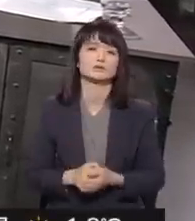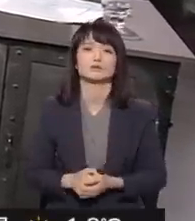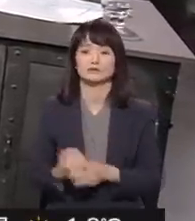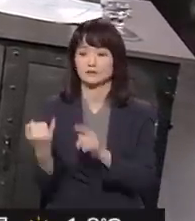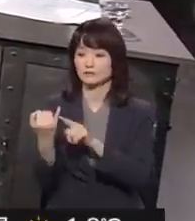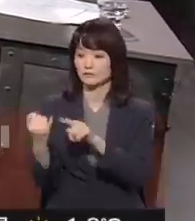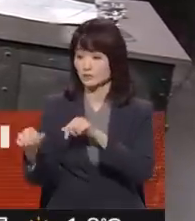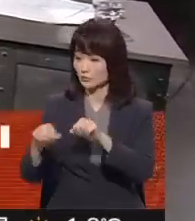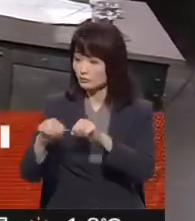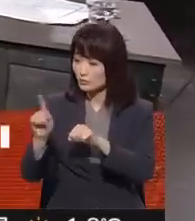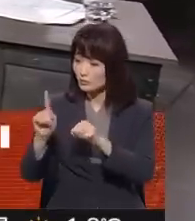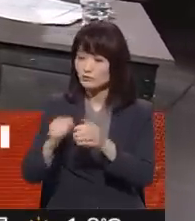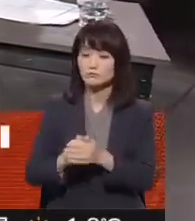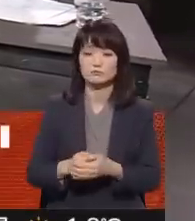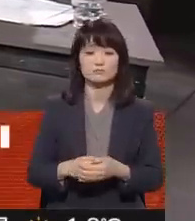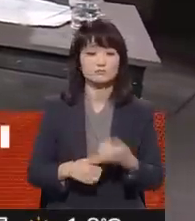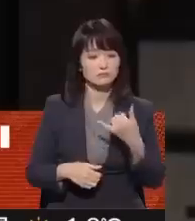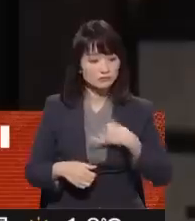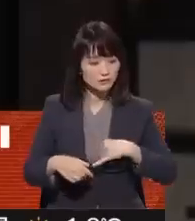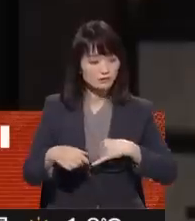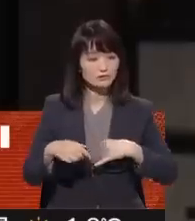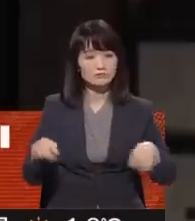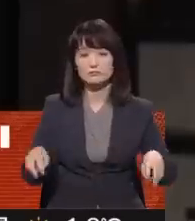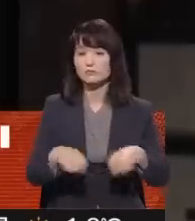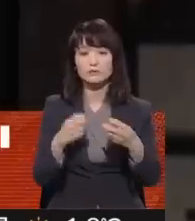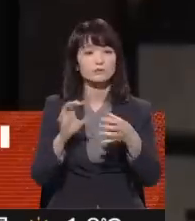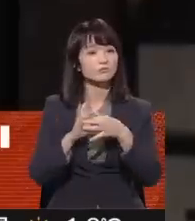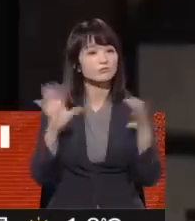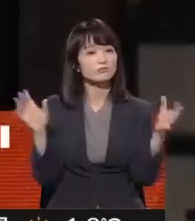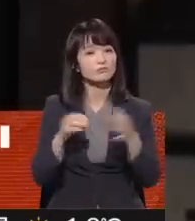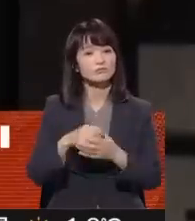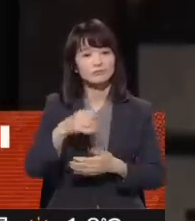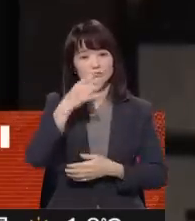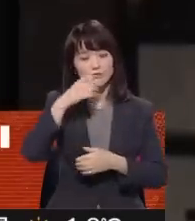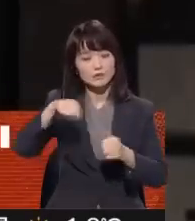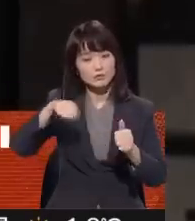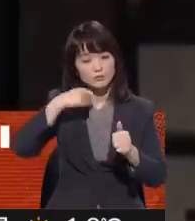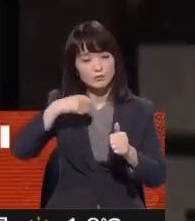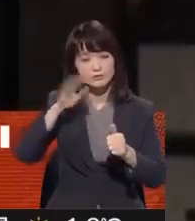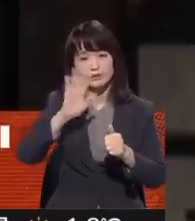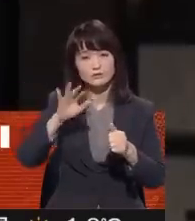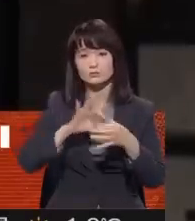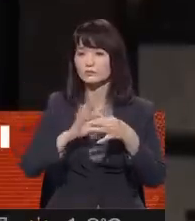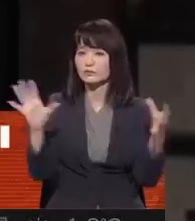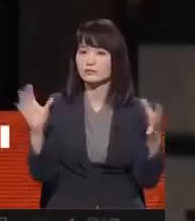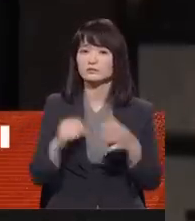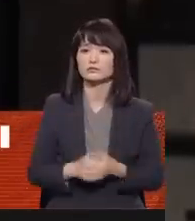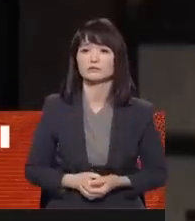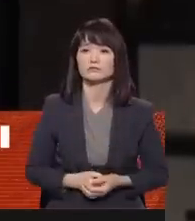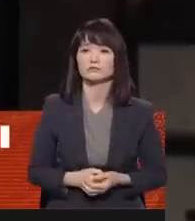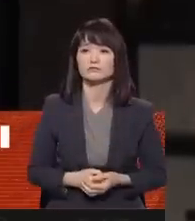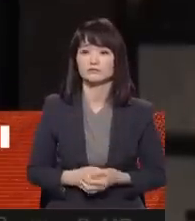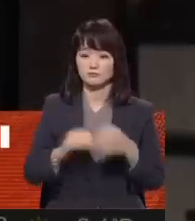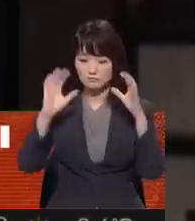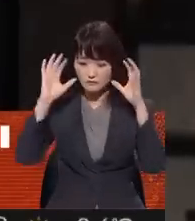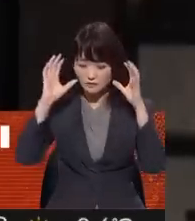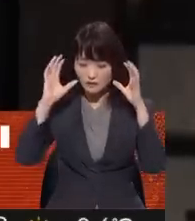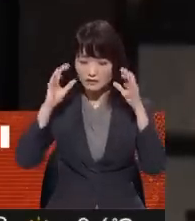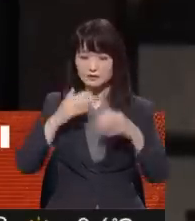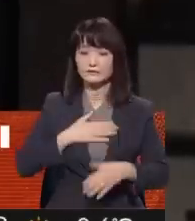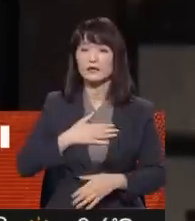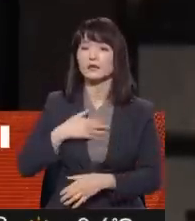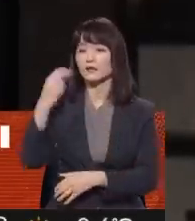뭐 사고가 나도 상관없고 학교를 안 가도 상관없고 밥을 안 먹어도 상관없다고 행동을 하고 있는데 아이는 내가 킥을